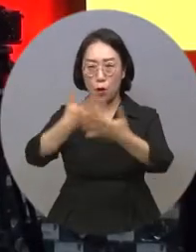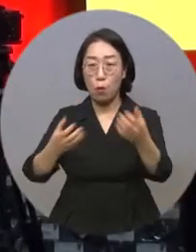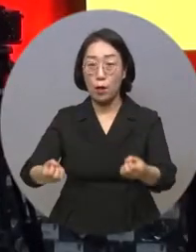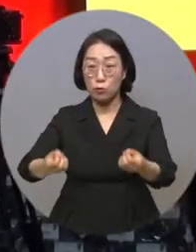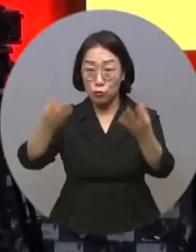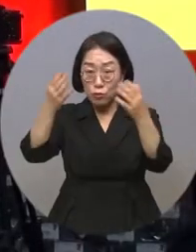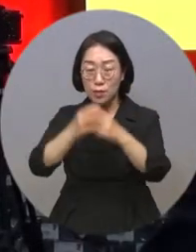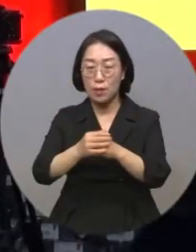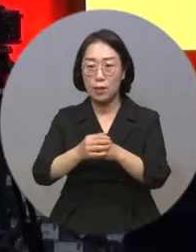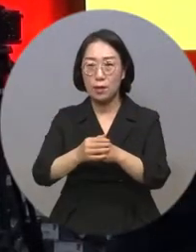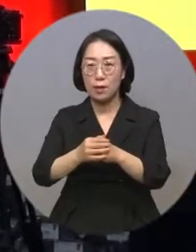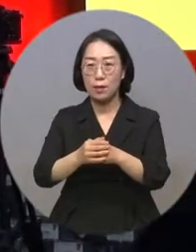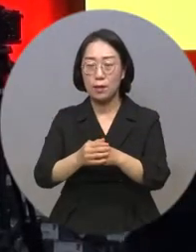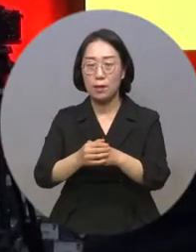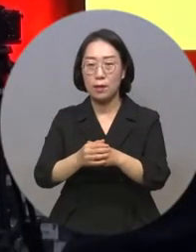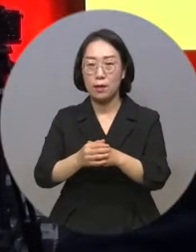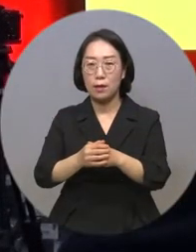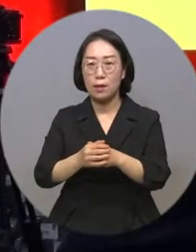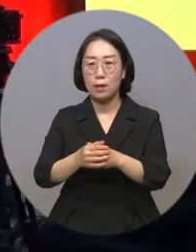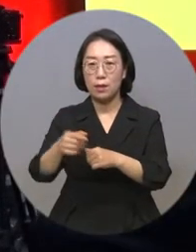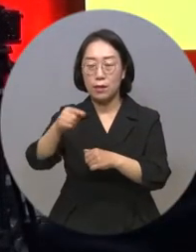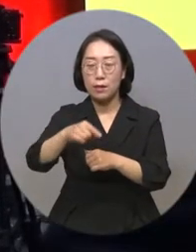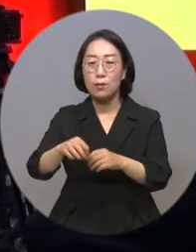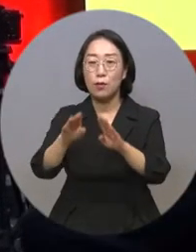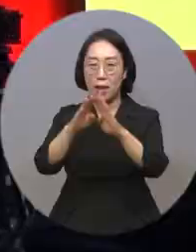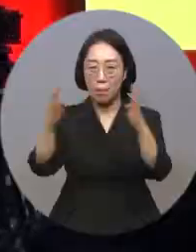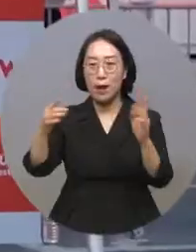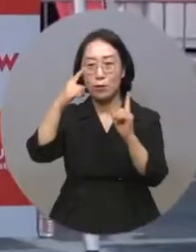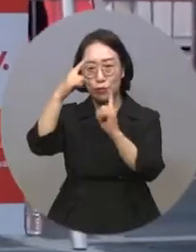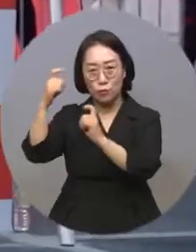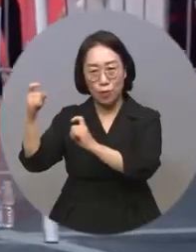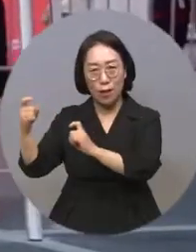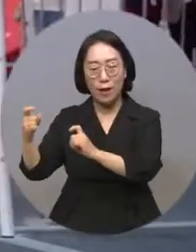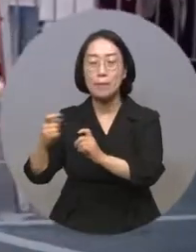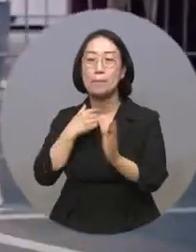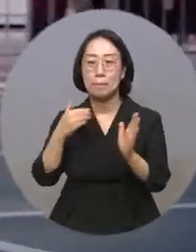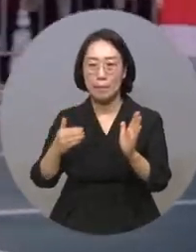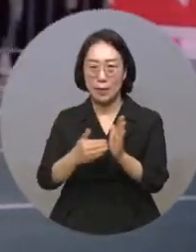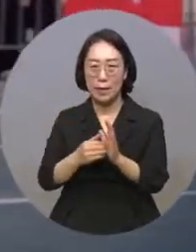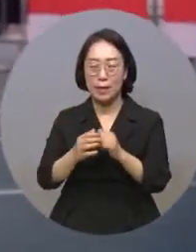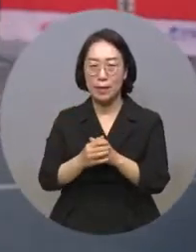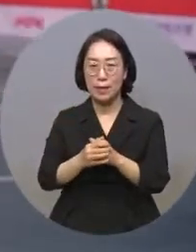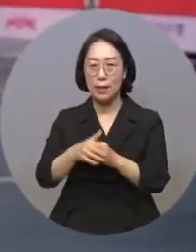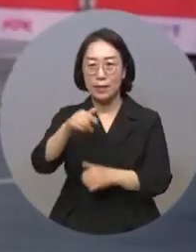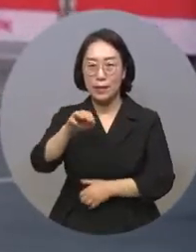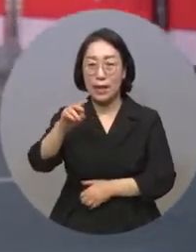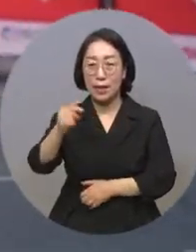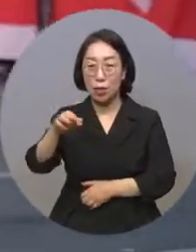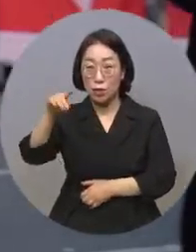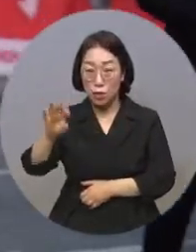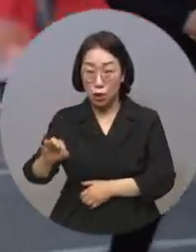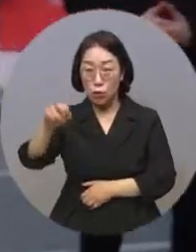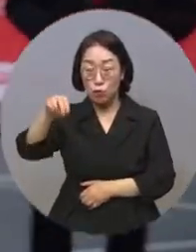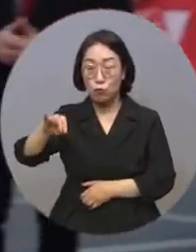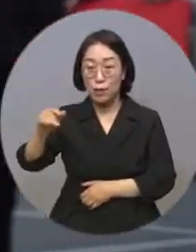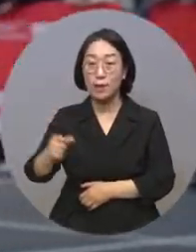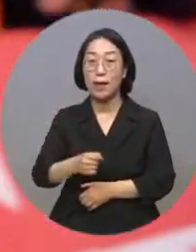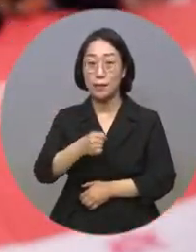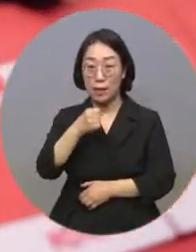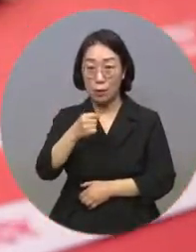28일 랜드마크인 전주돔에서 개막식을 가졌습니다. 개막식은 장현성, 유인나가 진행을